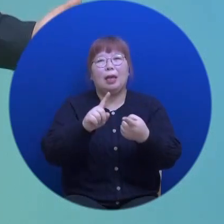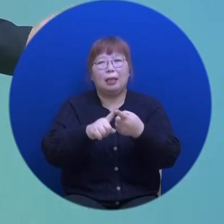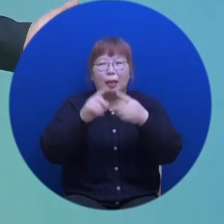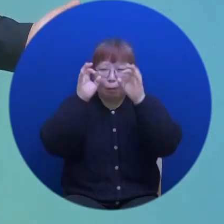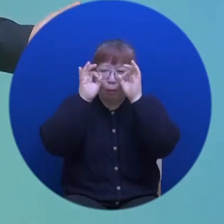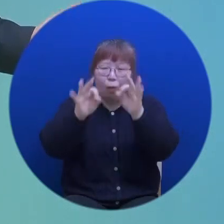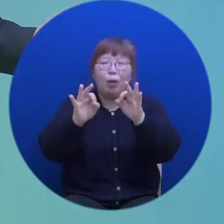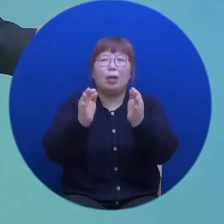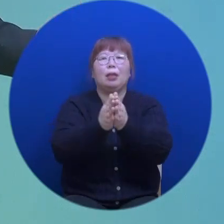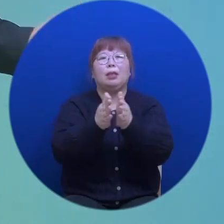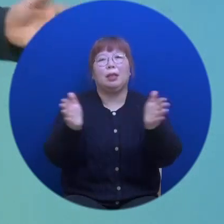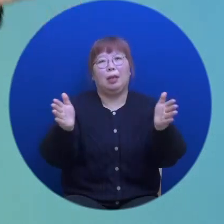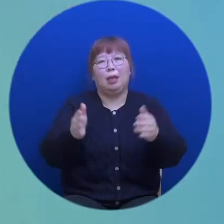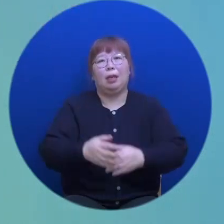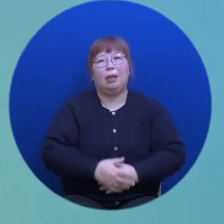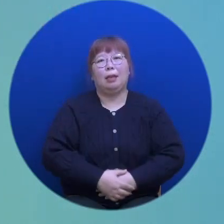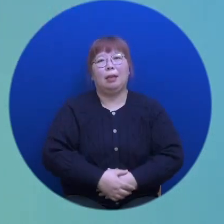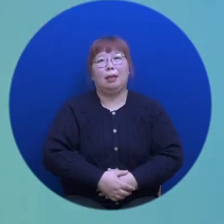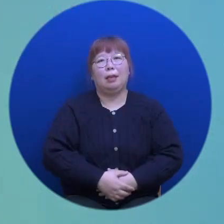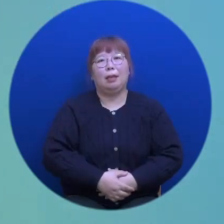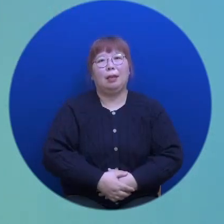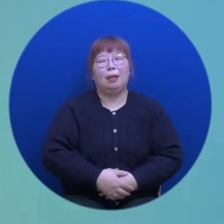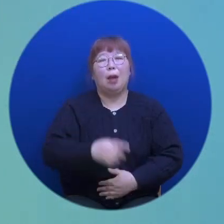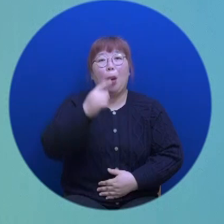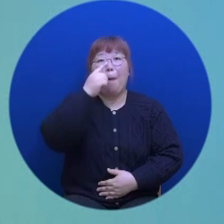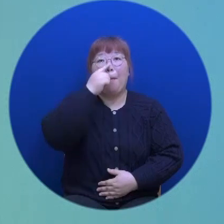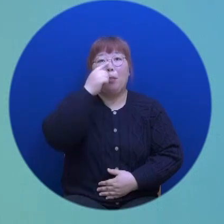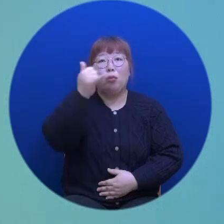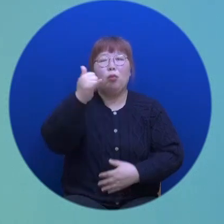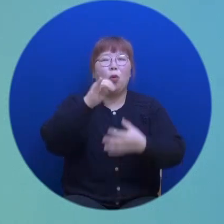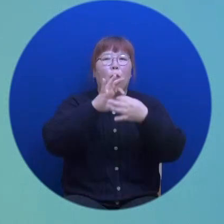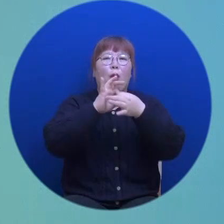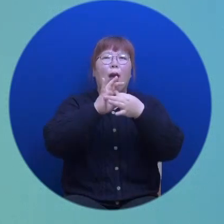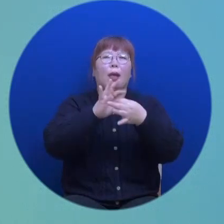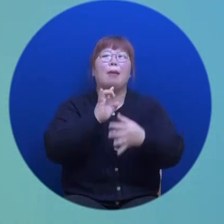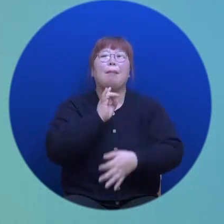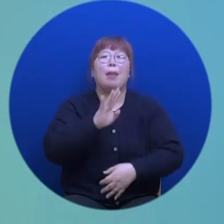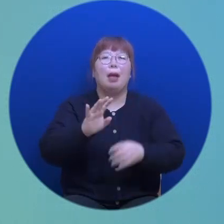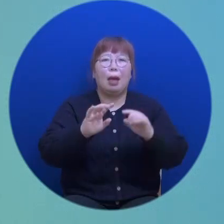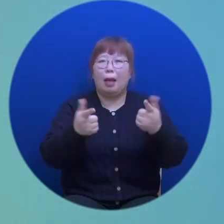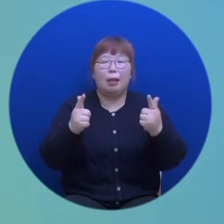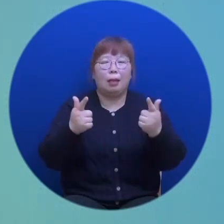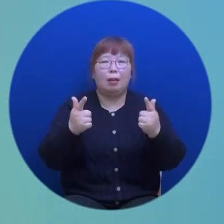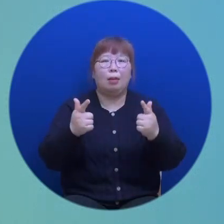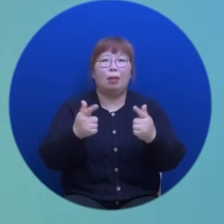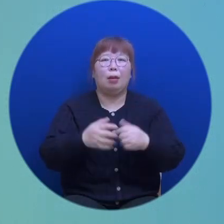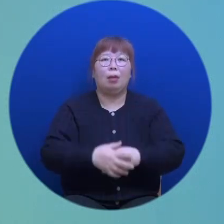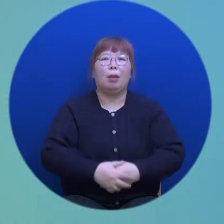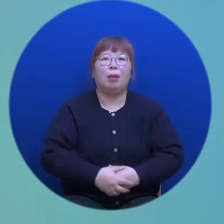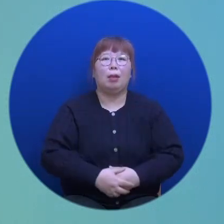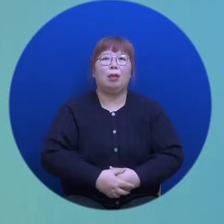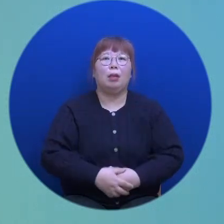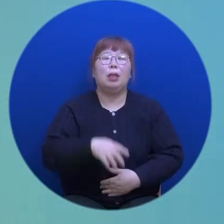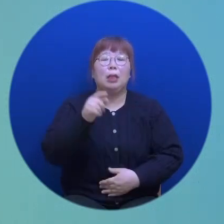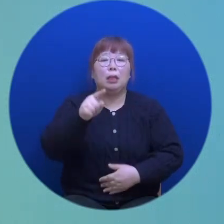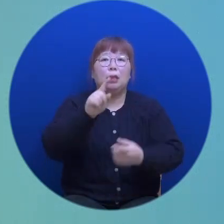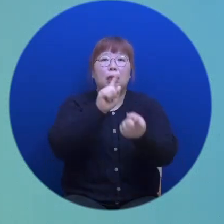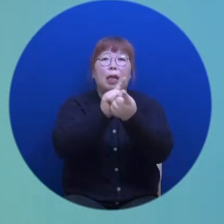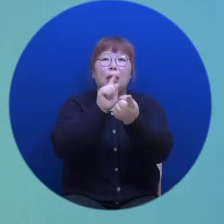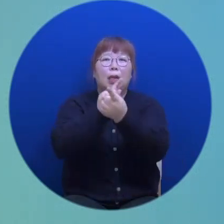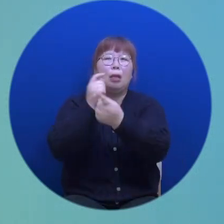보이기 시작한다는 것입니다. 부모 관계뿐만 아닙니다. 부모 자녀 관계뿐만 아니에요. 그 대상이 누구든지